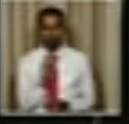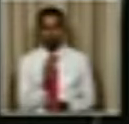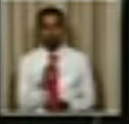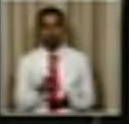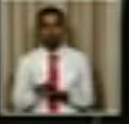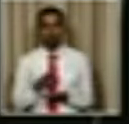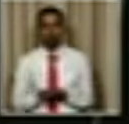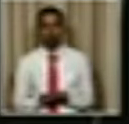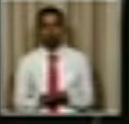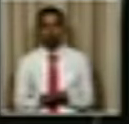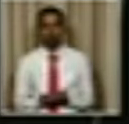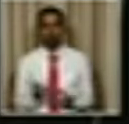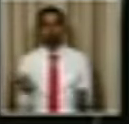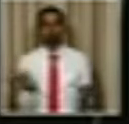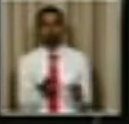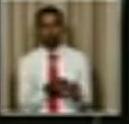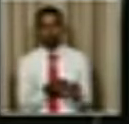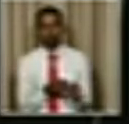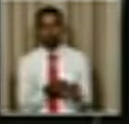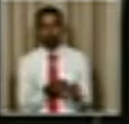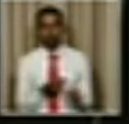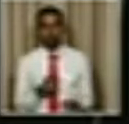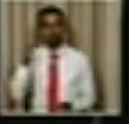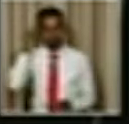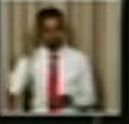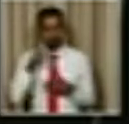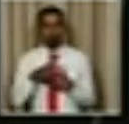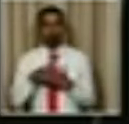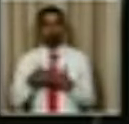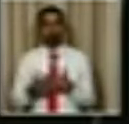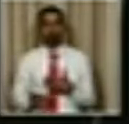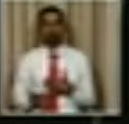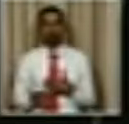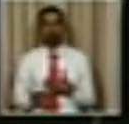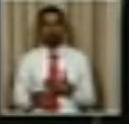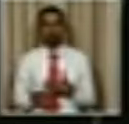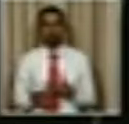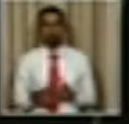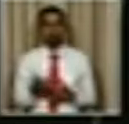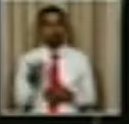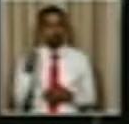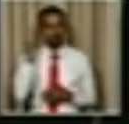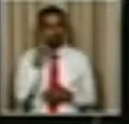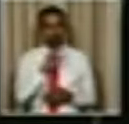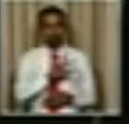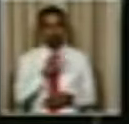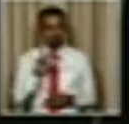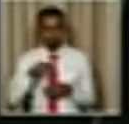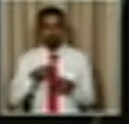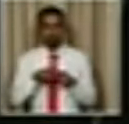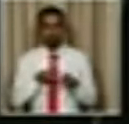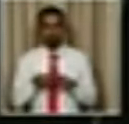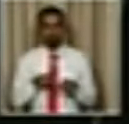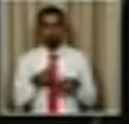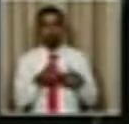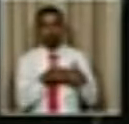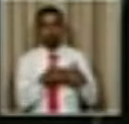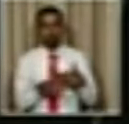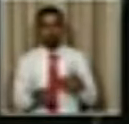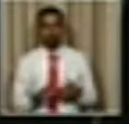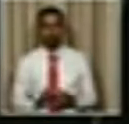තීන්දුව මරා දාන. මම මේ කියන වෙච්ච දෙයක්. මම කියන වෙච්ච දෙයක් 88 89 එහෙම තමයි උනේ. හැබැයි